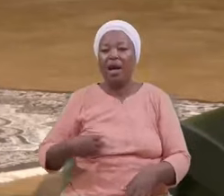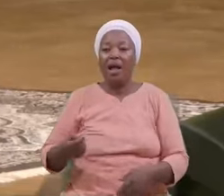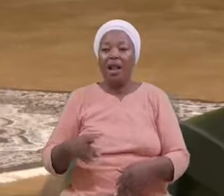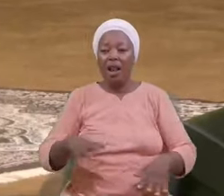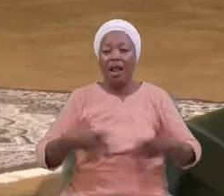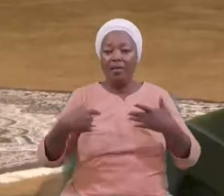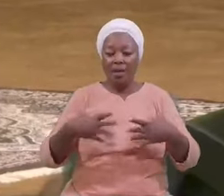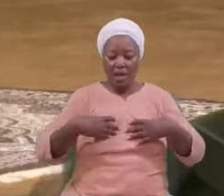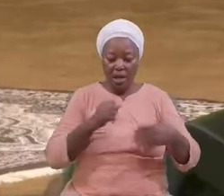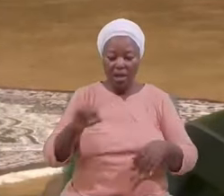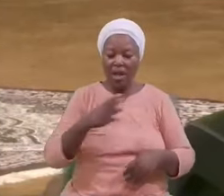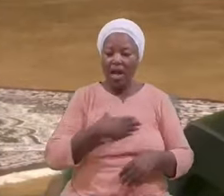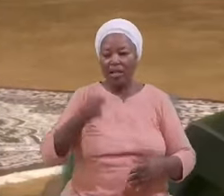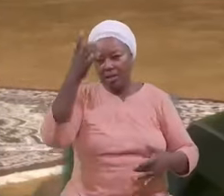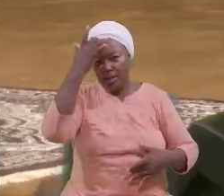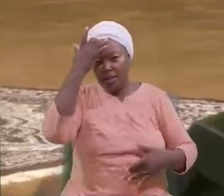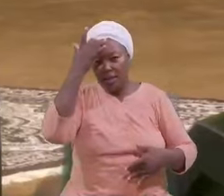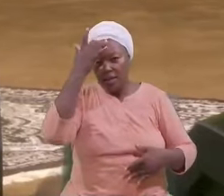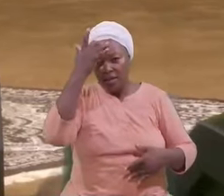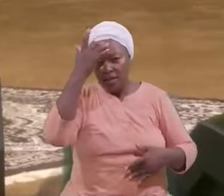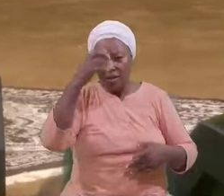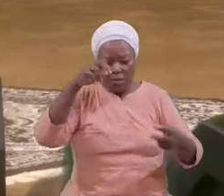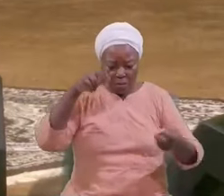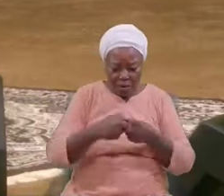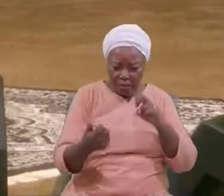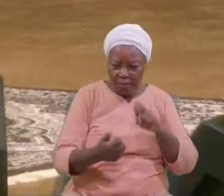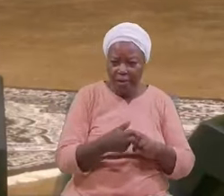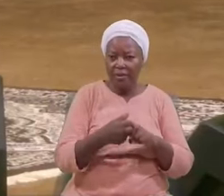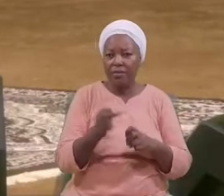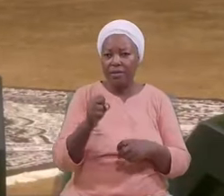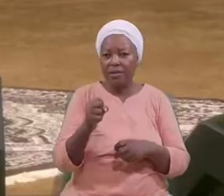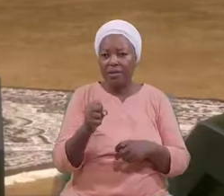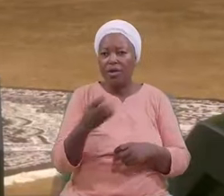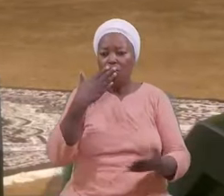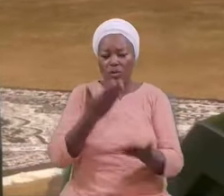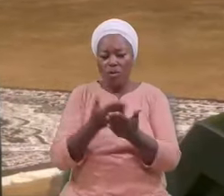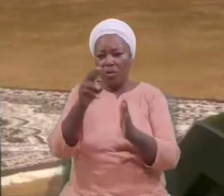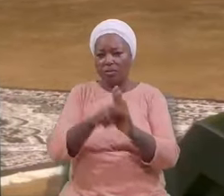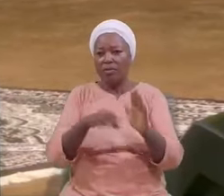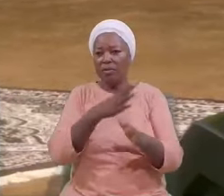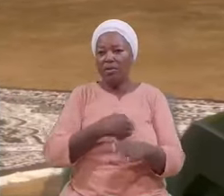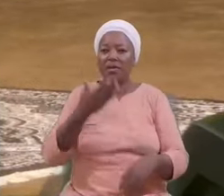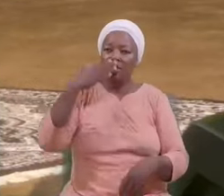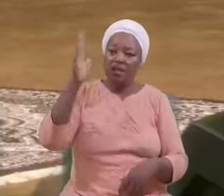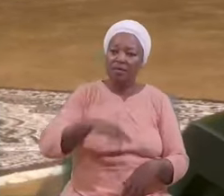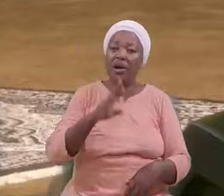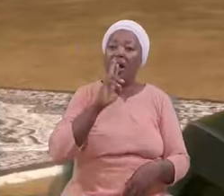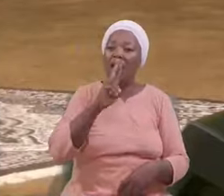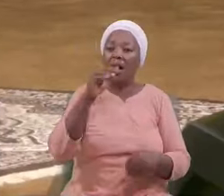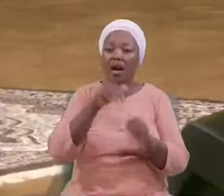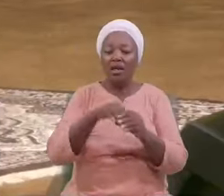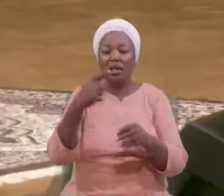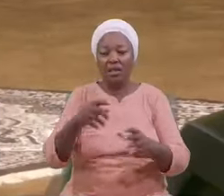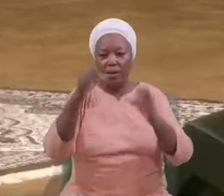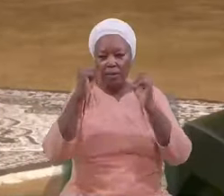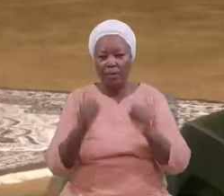la guérison à la maladie, les calamités et la cure, la bonté et le mal. Alors, tout est